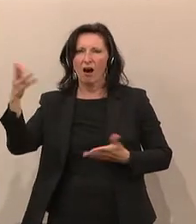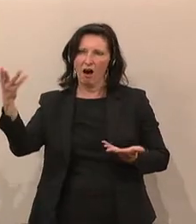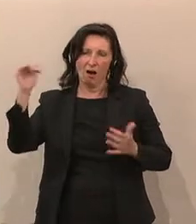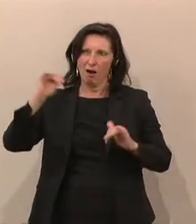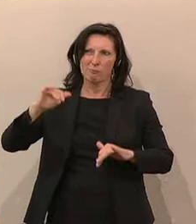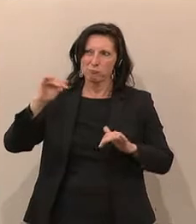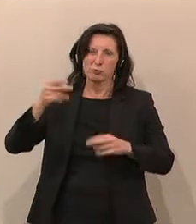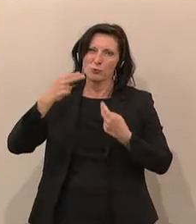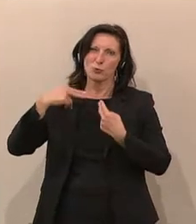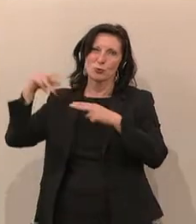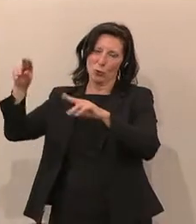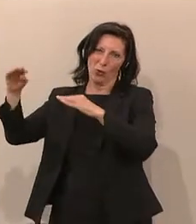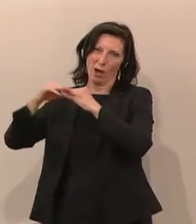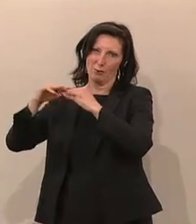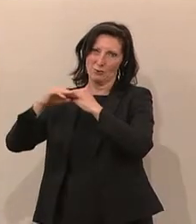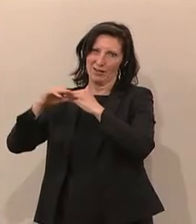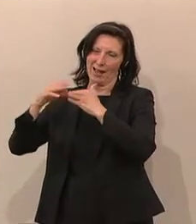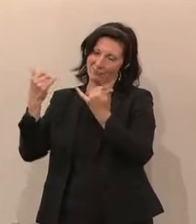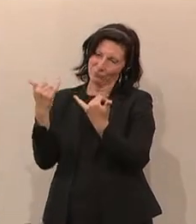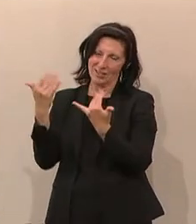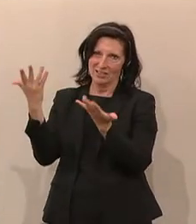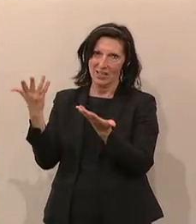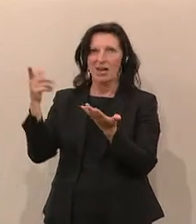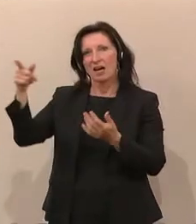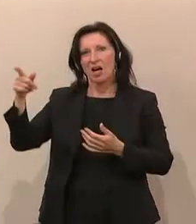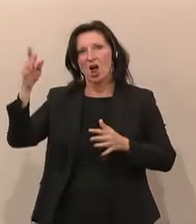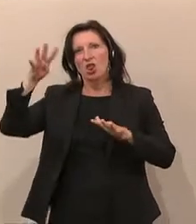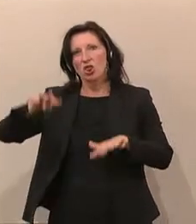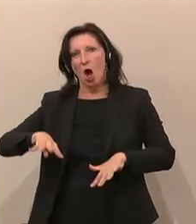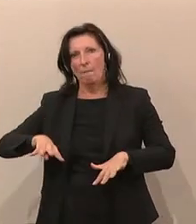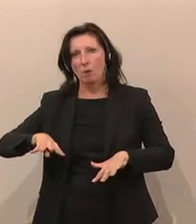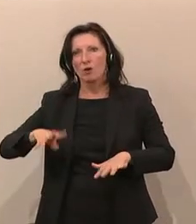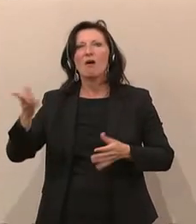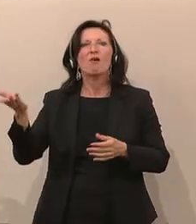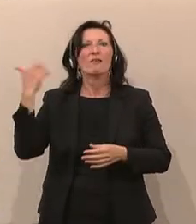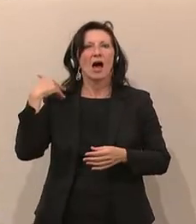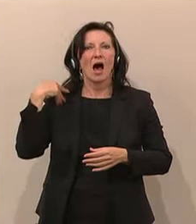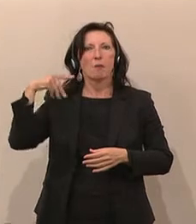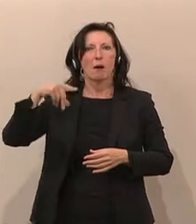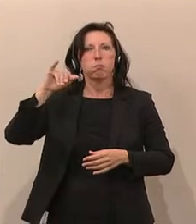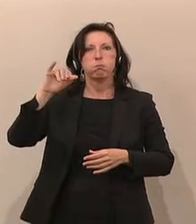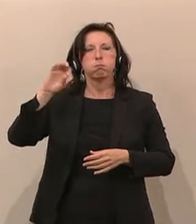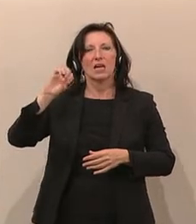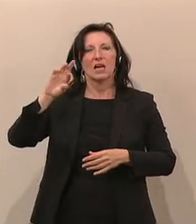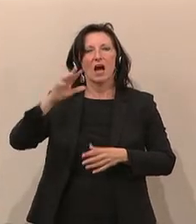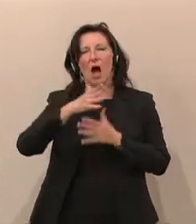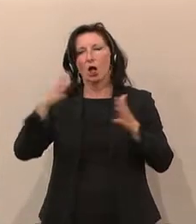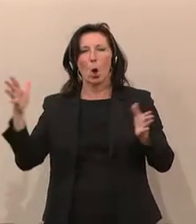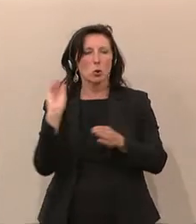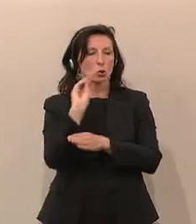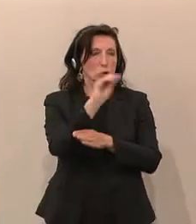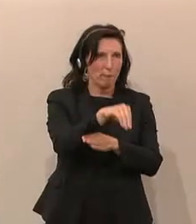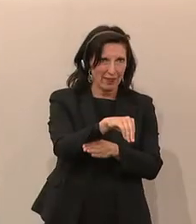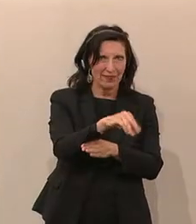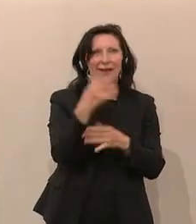damit, dass in etwa 9 Monaten Herr Bierer seine Spende dann wieder herinnen hat. Überhaupt bringen Sie immer wieder